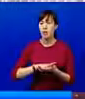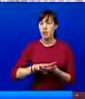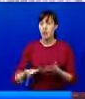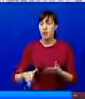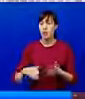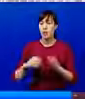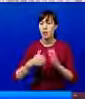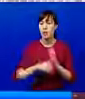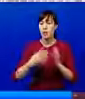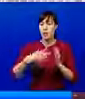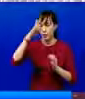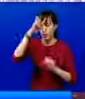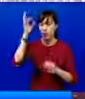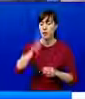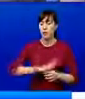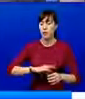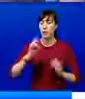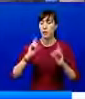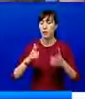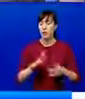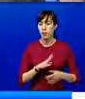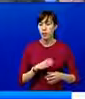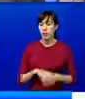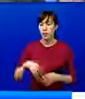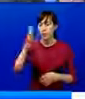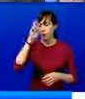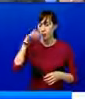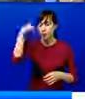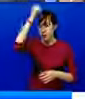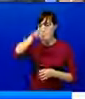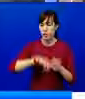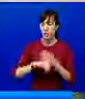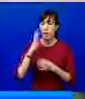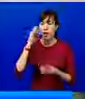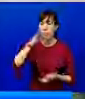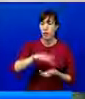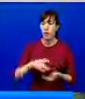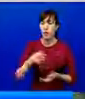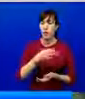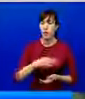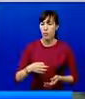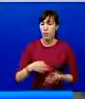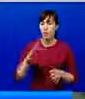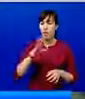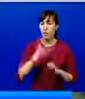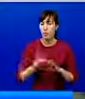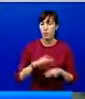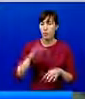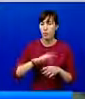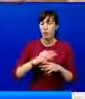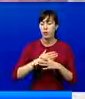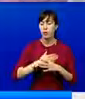64 мемлекетінде қолдануға рұқсат етілген. Елімізде жыл басынан бері Алматы қаласы мен облысында ауыр науқастарға